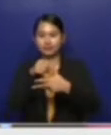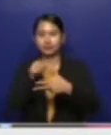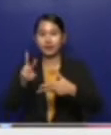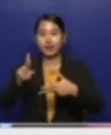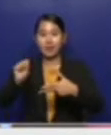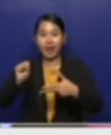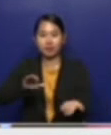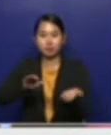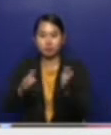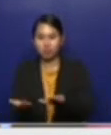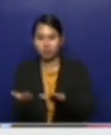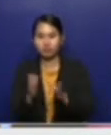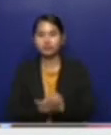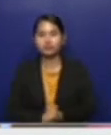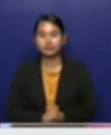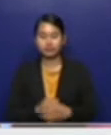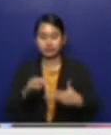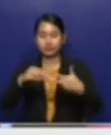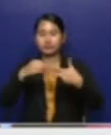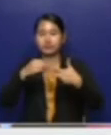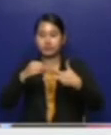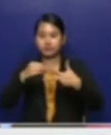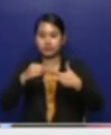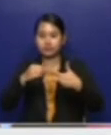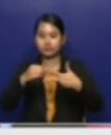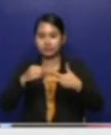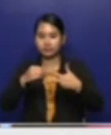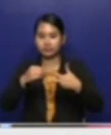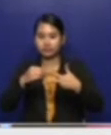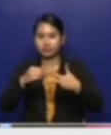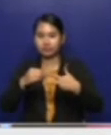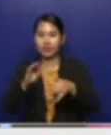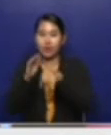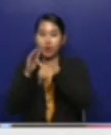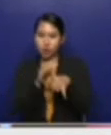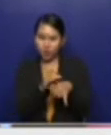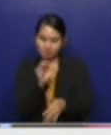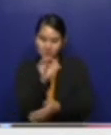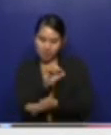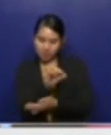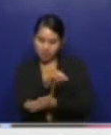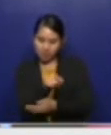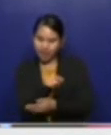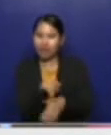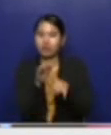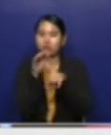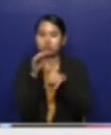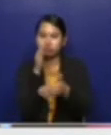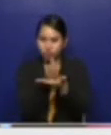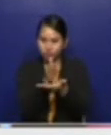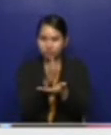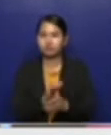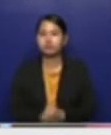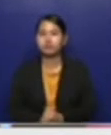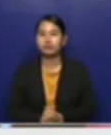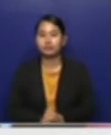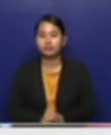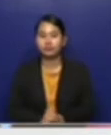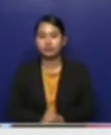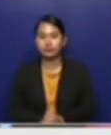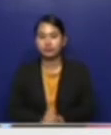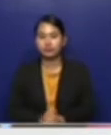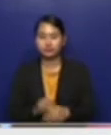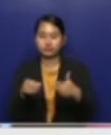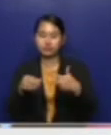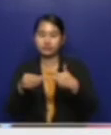า2ให้หยุดคุกคามพี่น้องประชาชนคนเห็นต่างที่มีความเห็นทางด้านการเมืองแล้